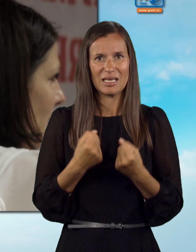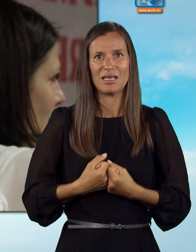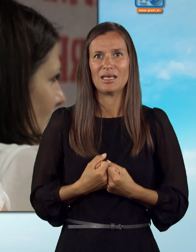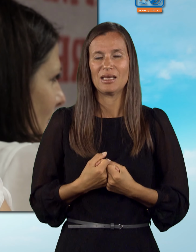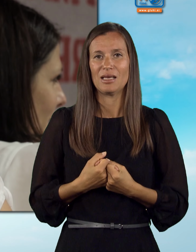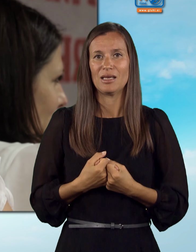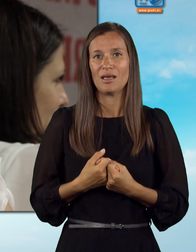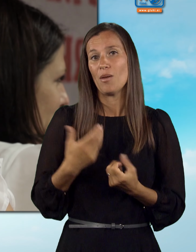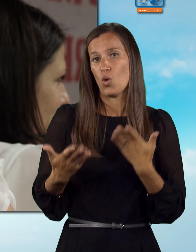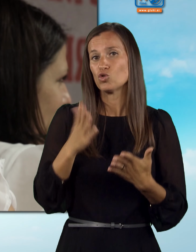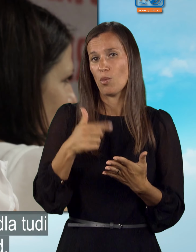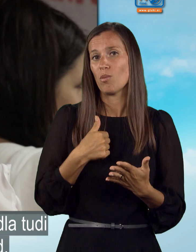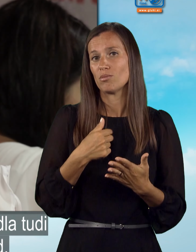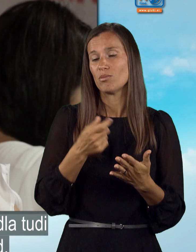treningi.